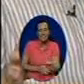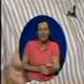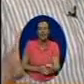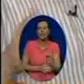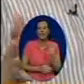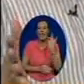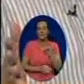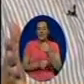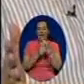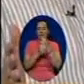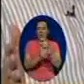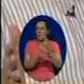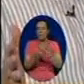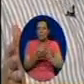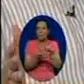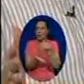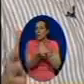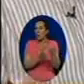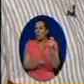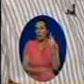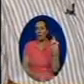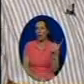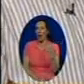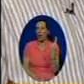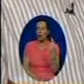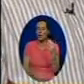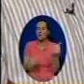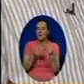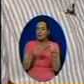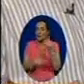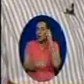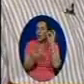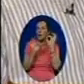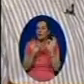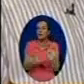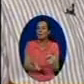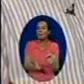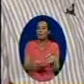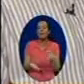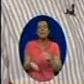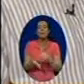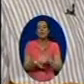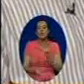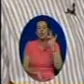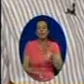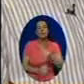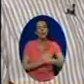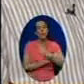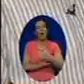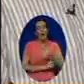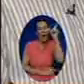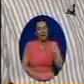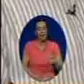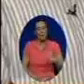התובנות ייצוגיות, הם פשוט דוחים כמעט את כולם. והדבר הזה הוא לא הגיוני, כי תובנה ייצוגית זה כלי אמיתי. אדם